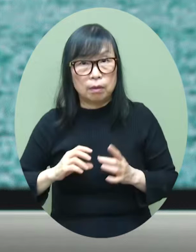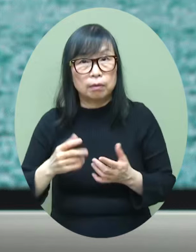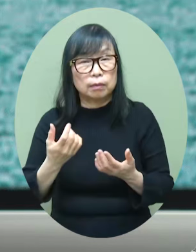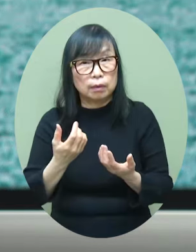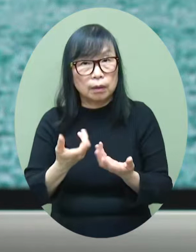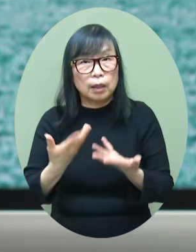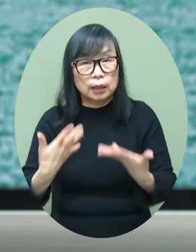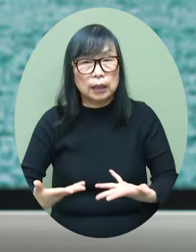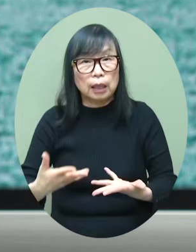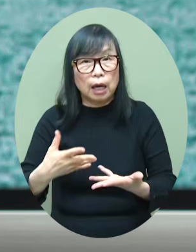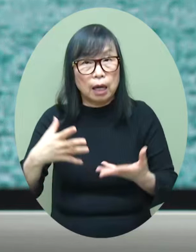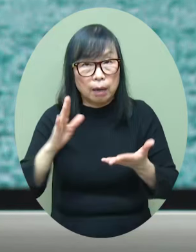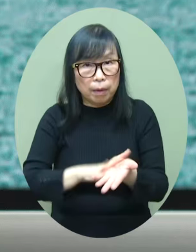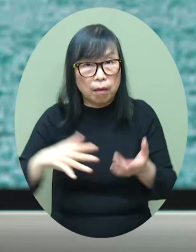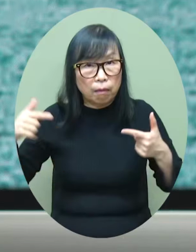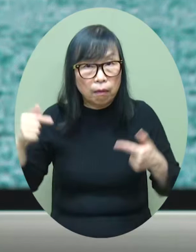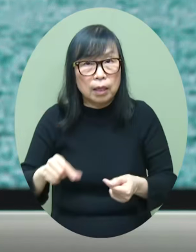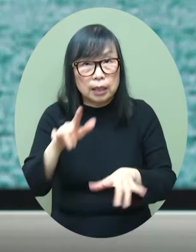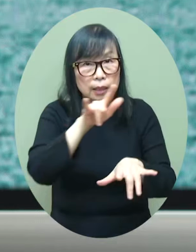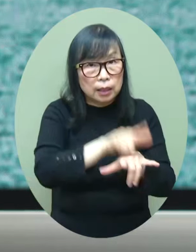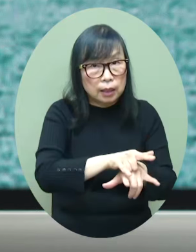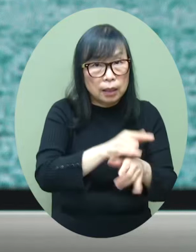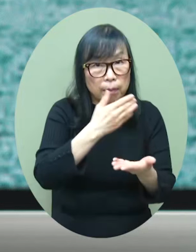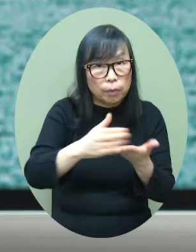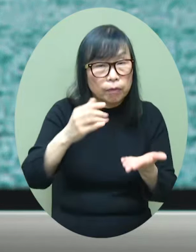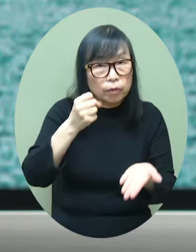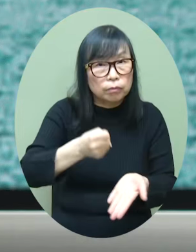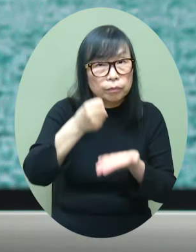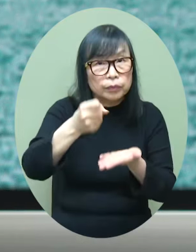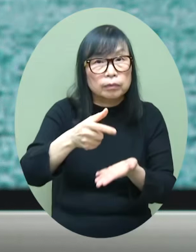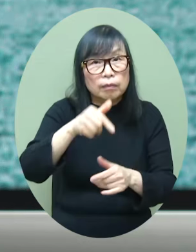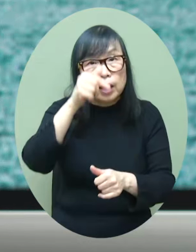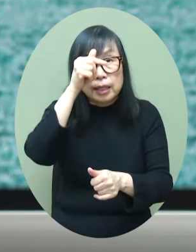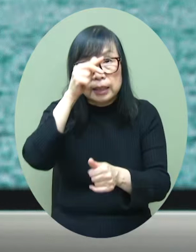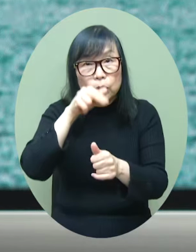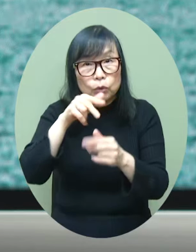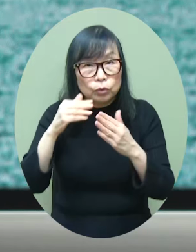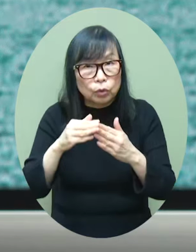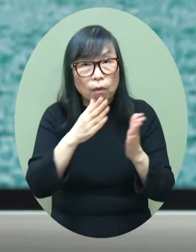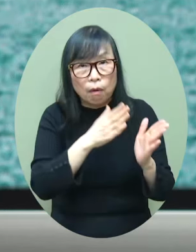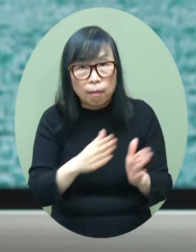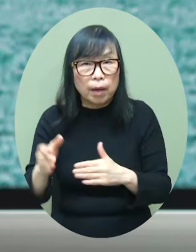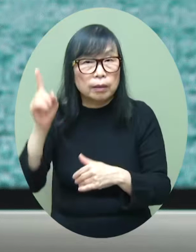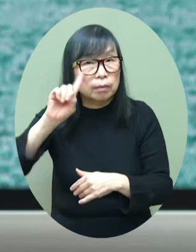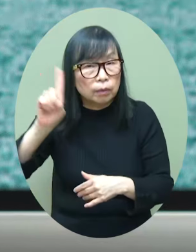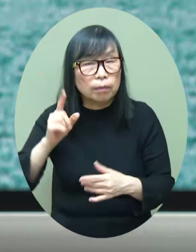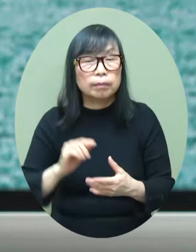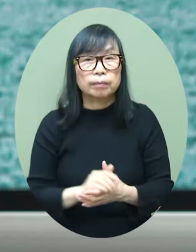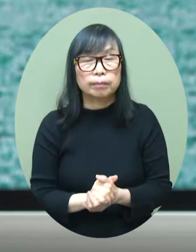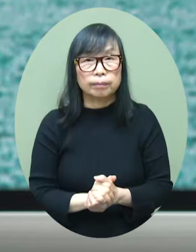疫情緩和之後咧，想問翻呢一啲基金會支援嘅撥款咧，HA 會點樣去作出一啲安排使用咧？唔該。 嗯，